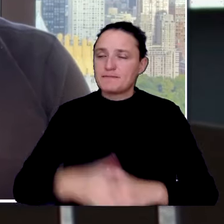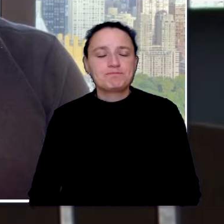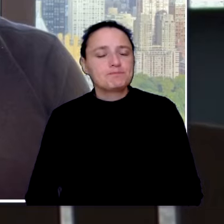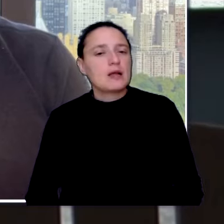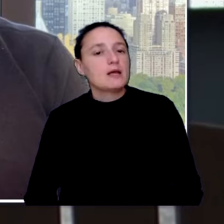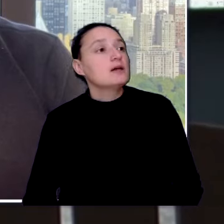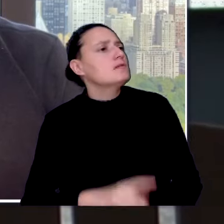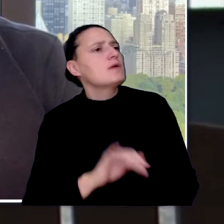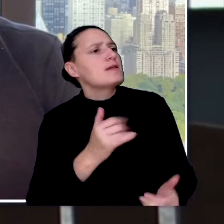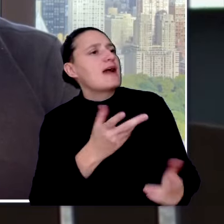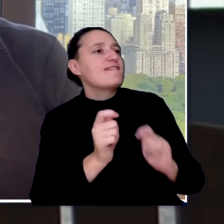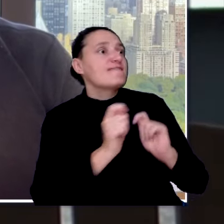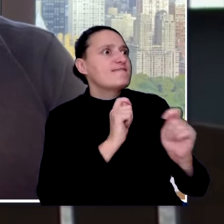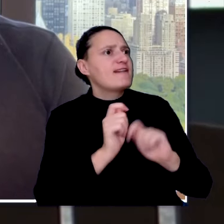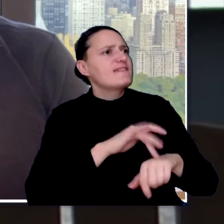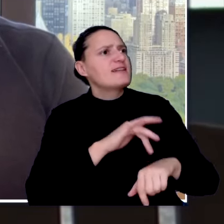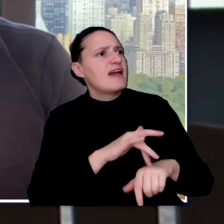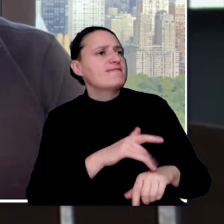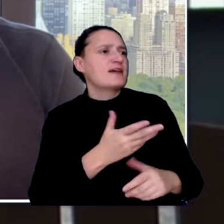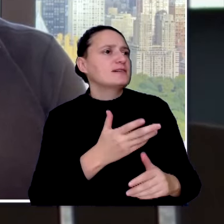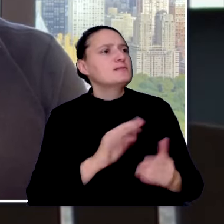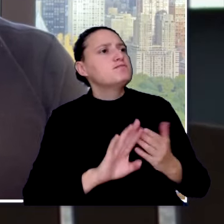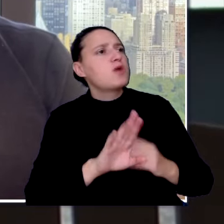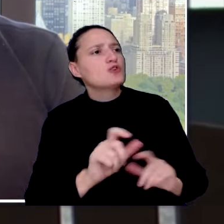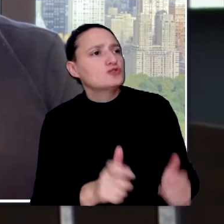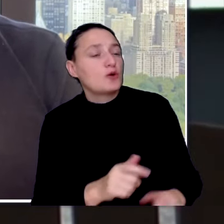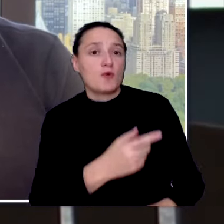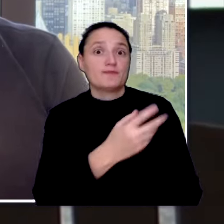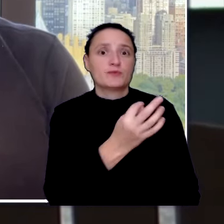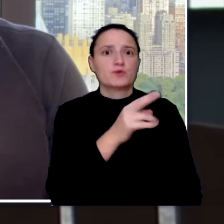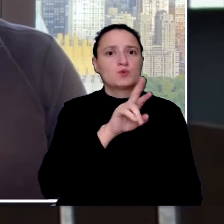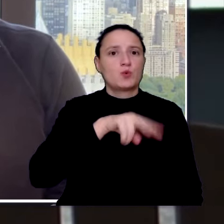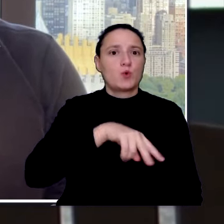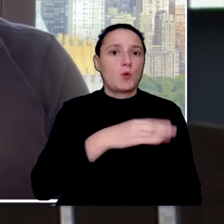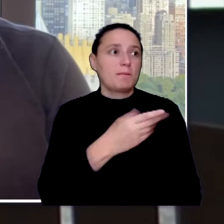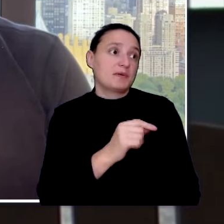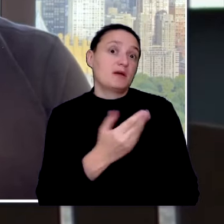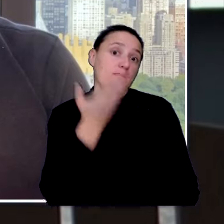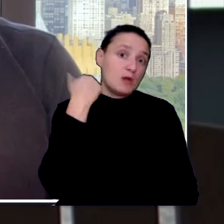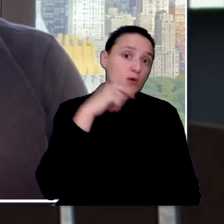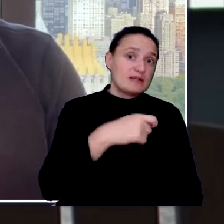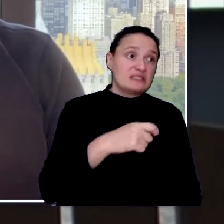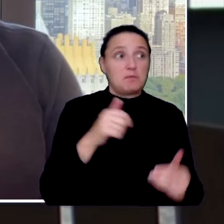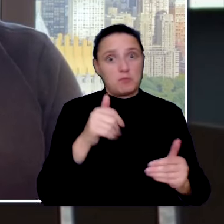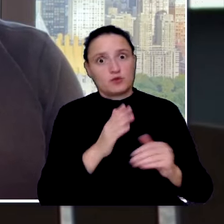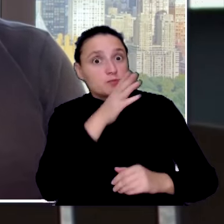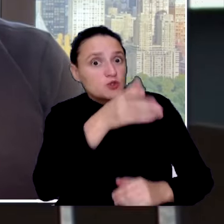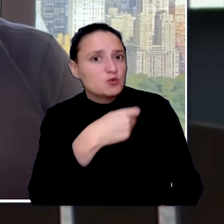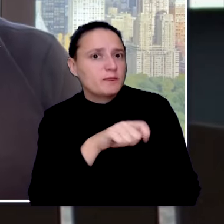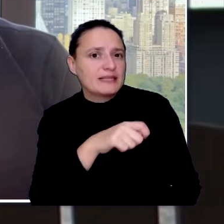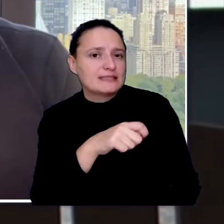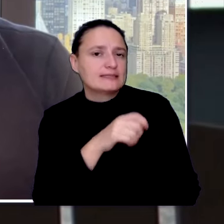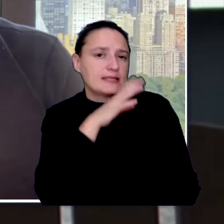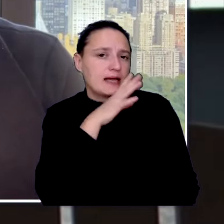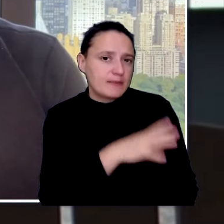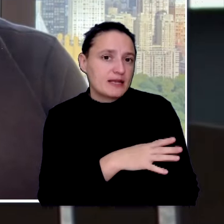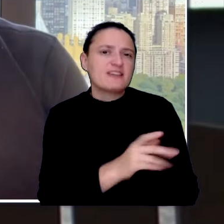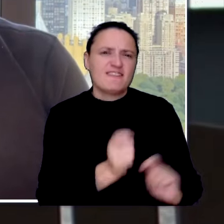echa wywiadu z Donaldem Trumpem, byłym i być może przyszłym prezydentem Stanów Zjednoczonych, który to